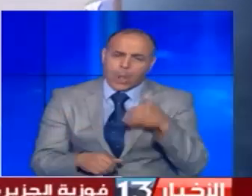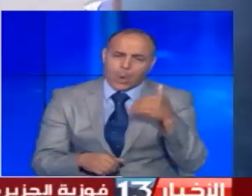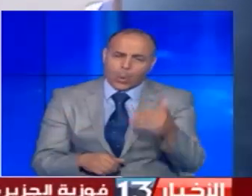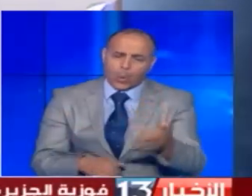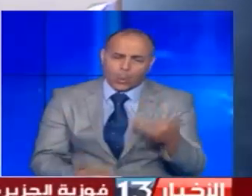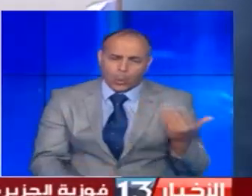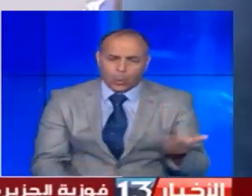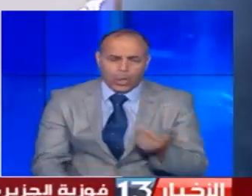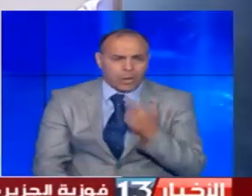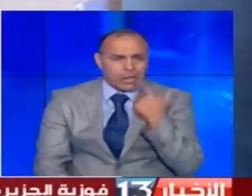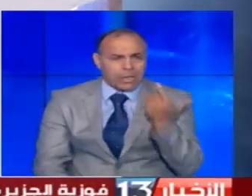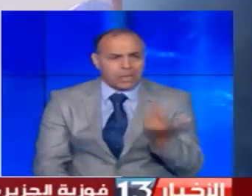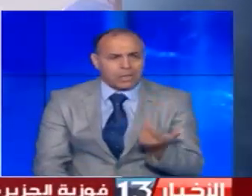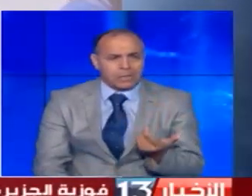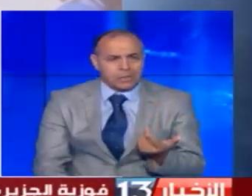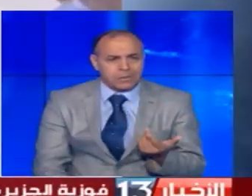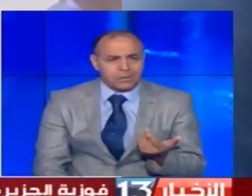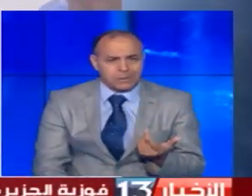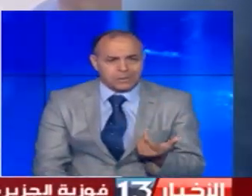نبدا